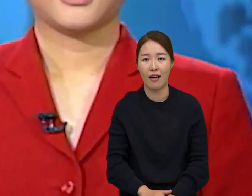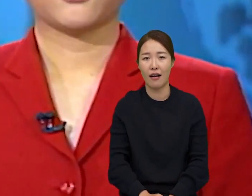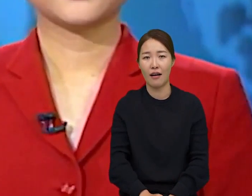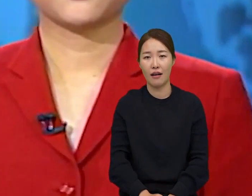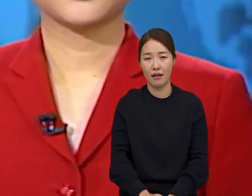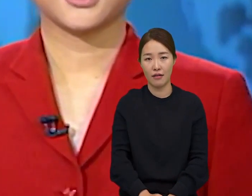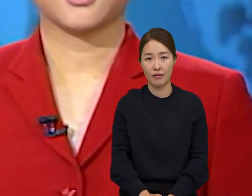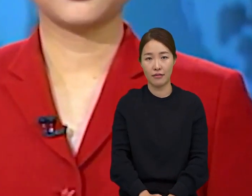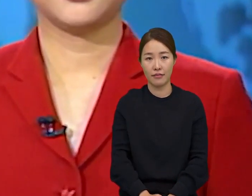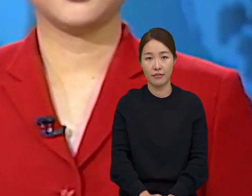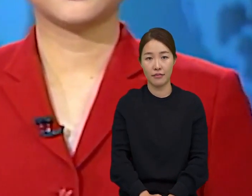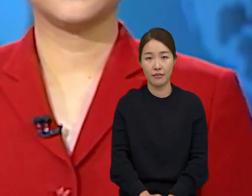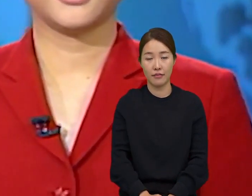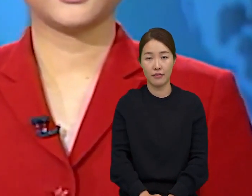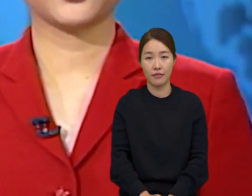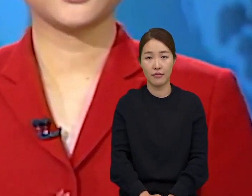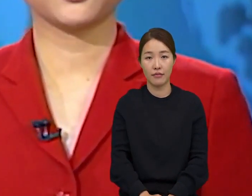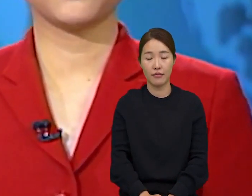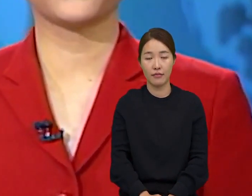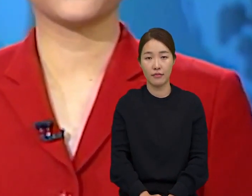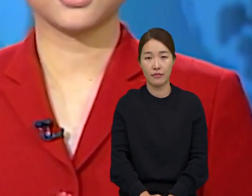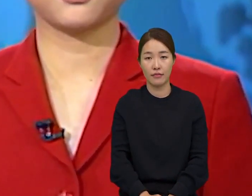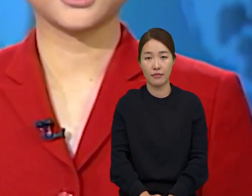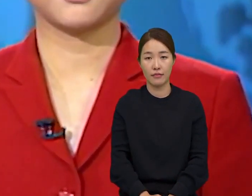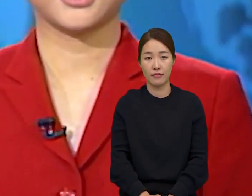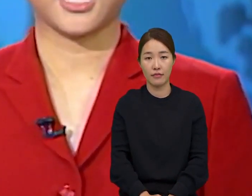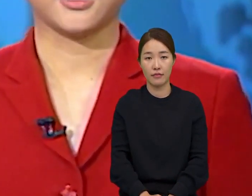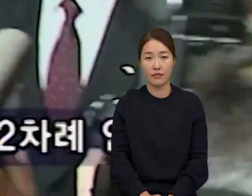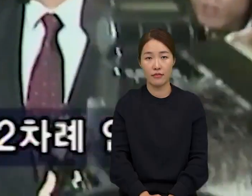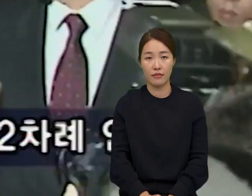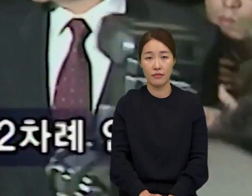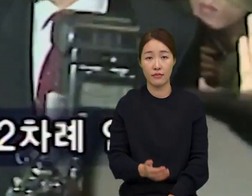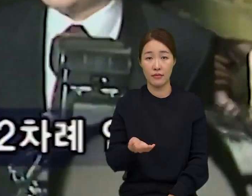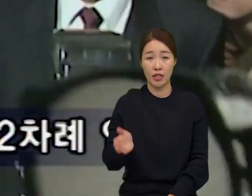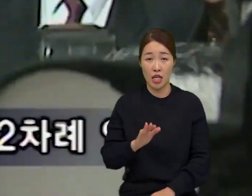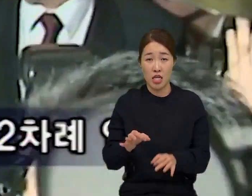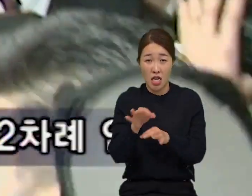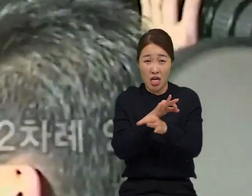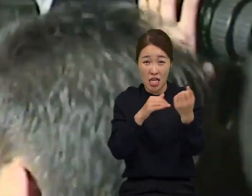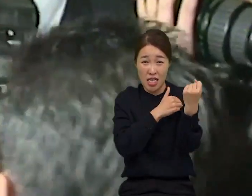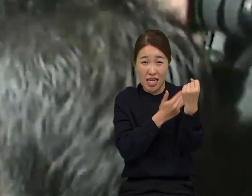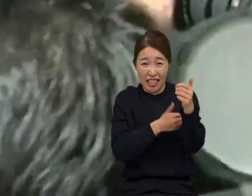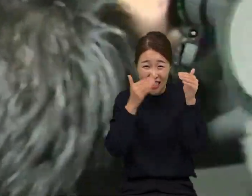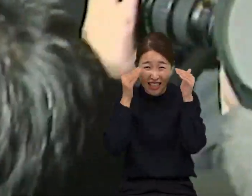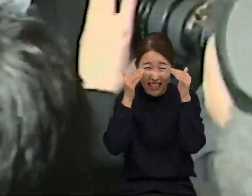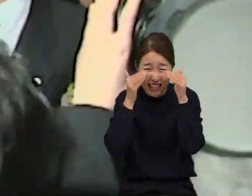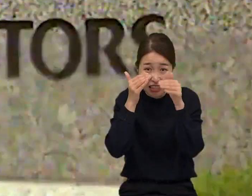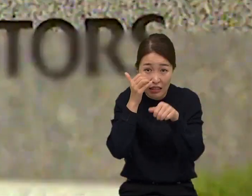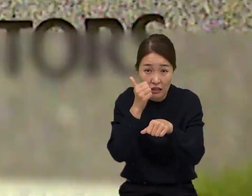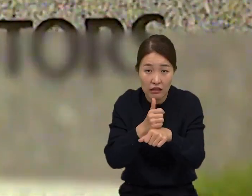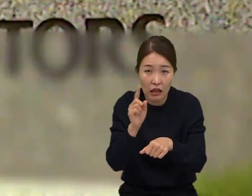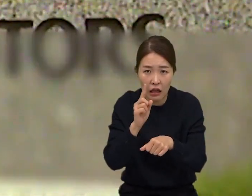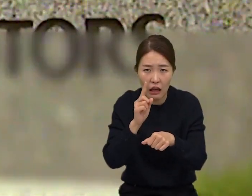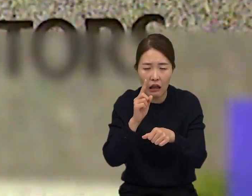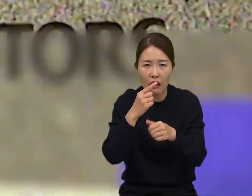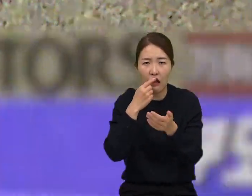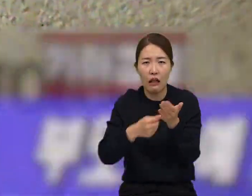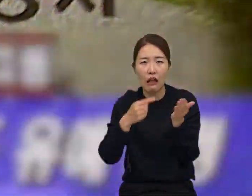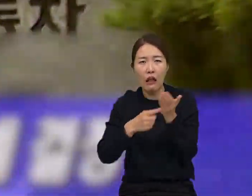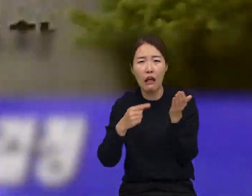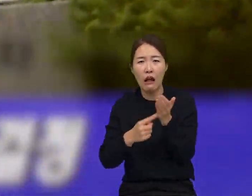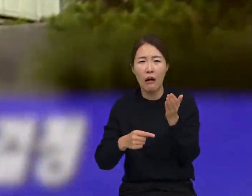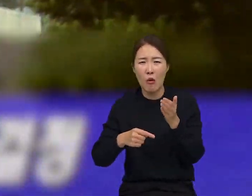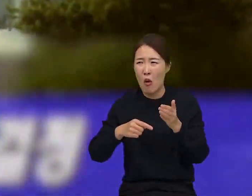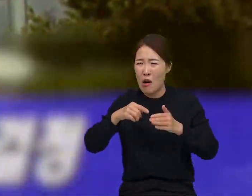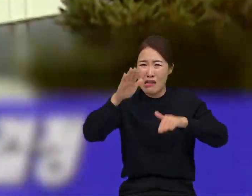대우자동차가 오늘 끝내 최종 부도 처리됐습니다. 하지만 경제력 집중으로 인한 폐해나